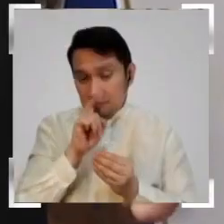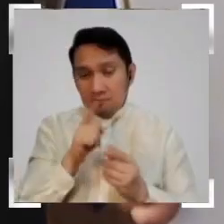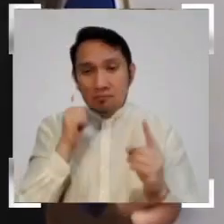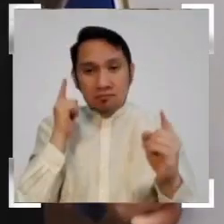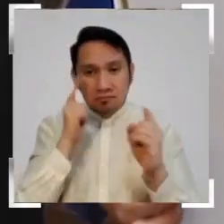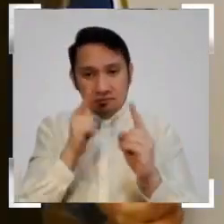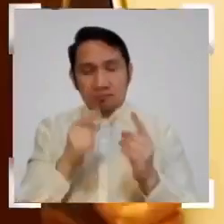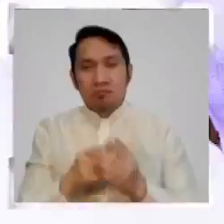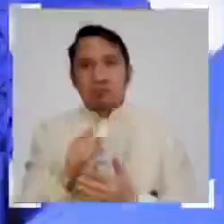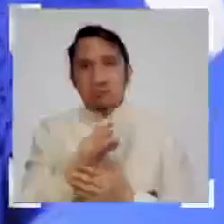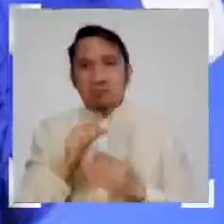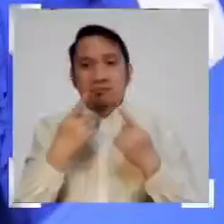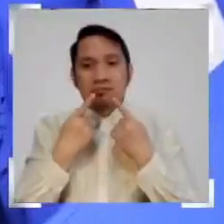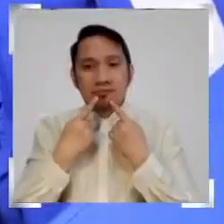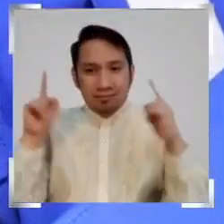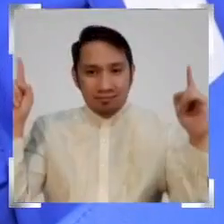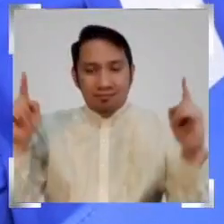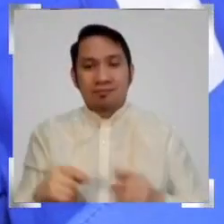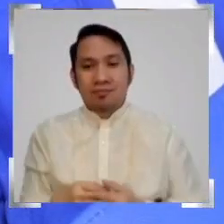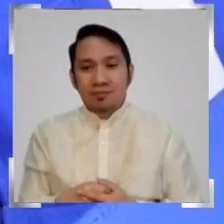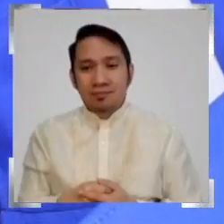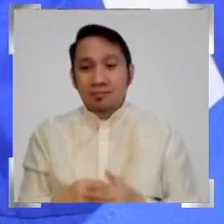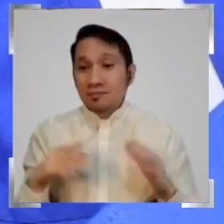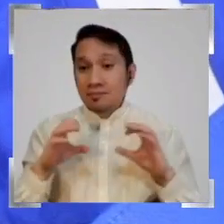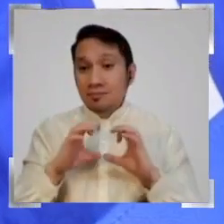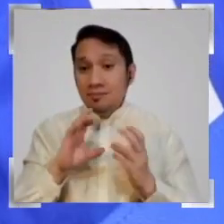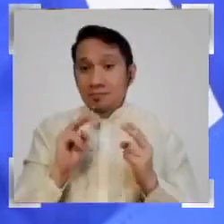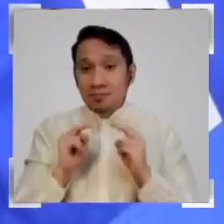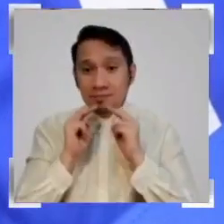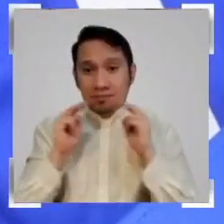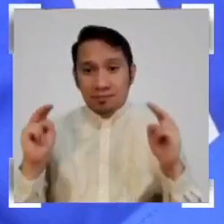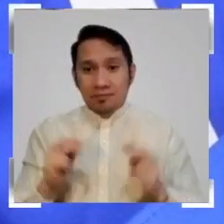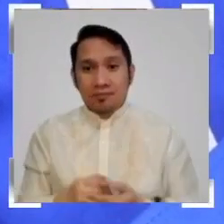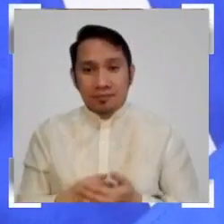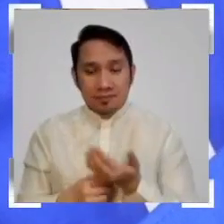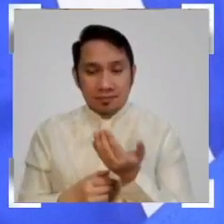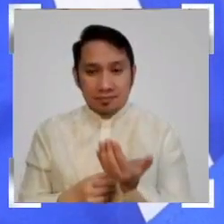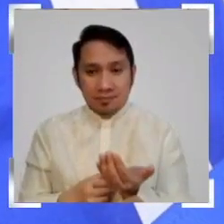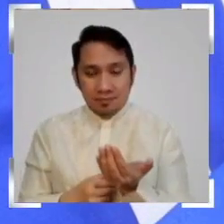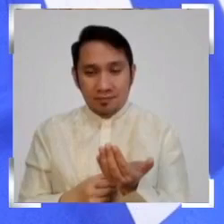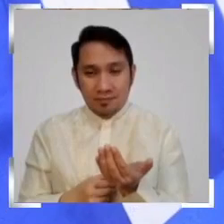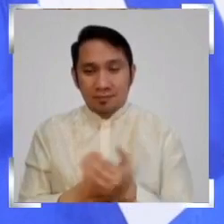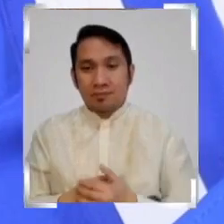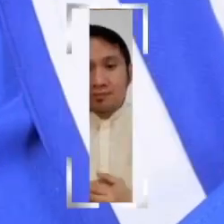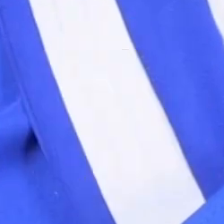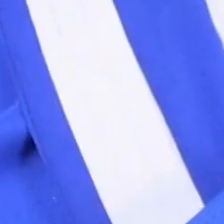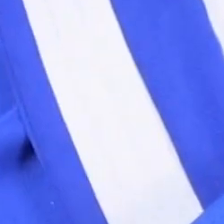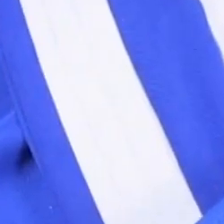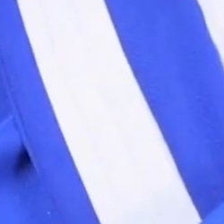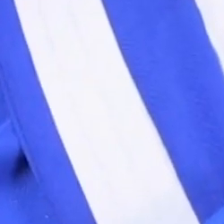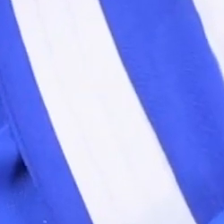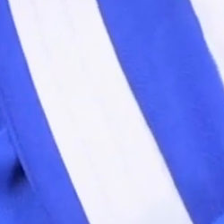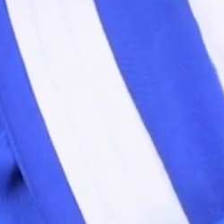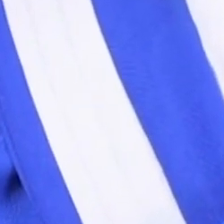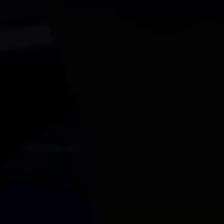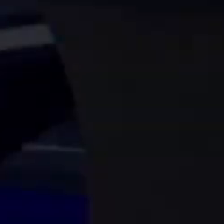at success. Para sa GMA Integrated News, Mark Salazar ang inyong saksi.